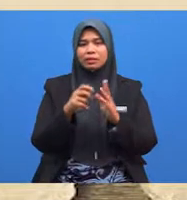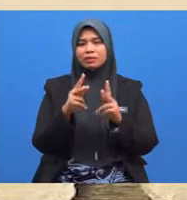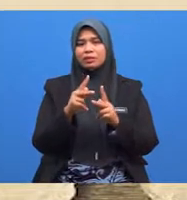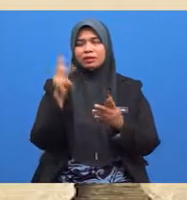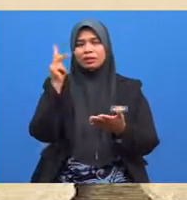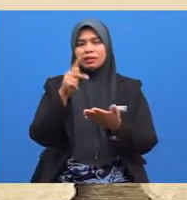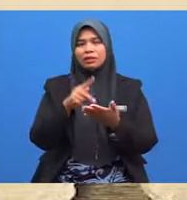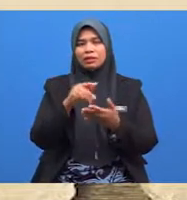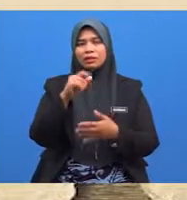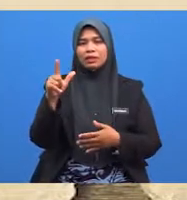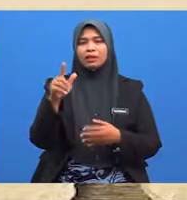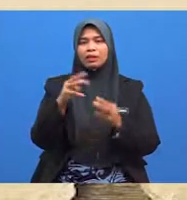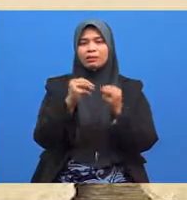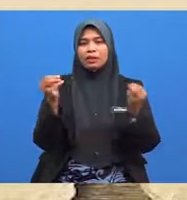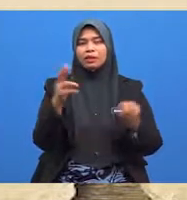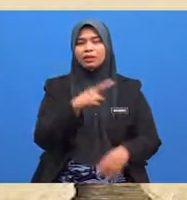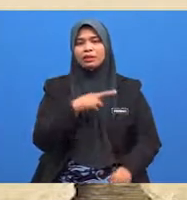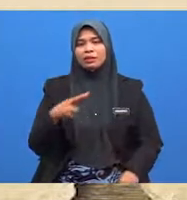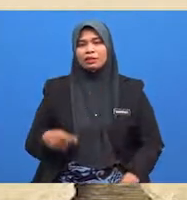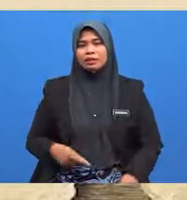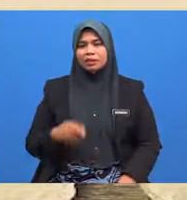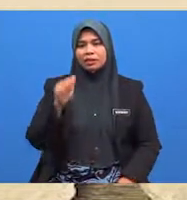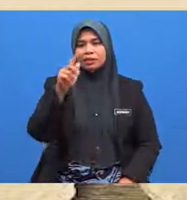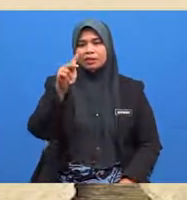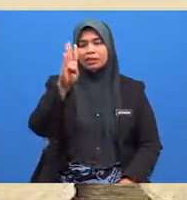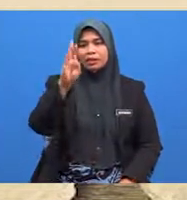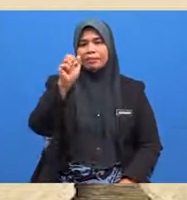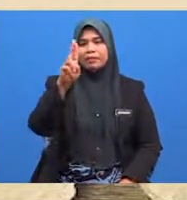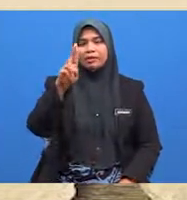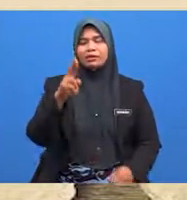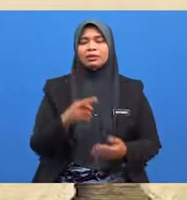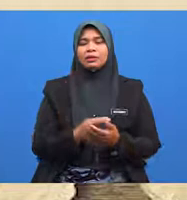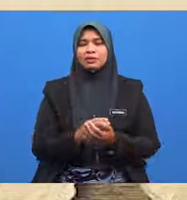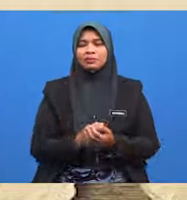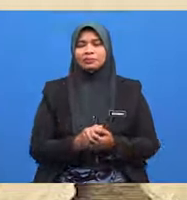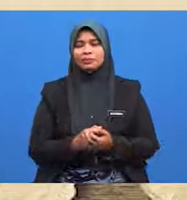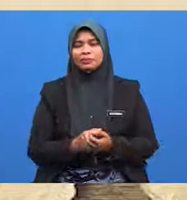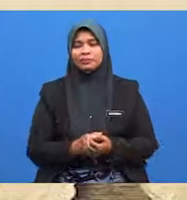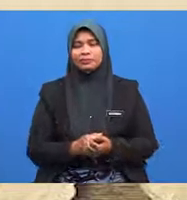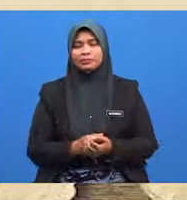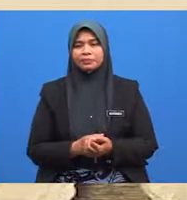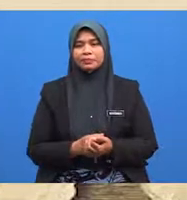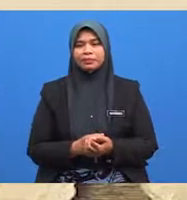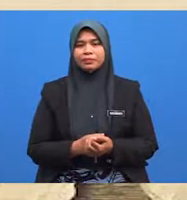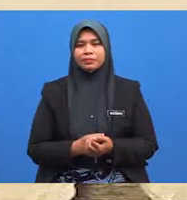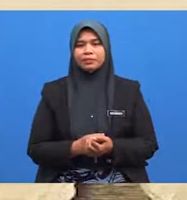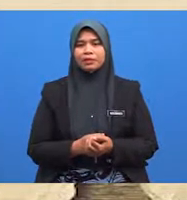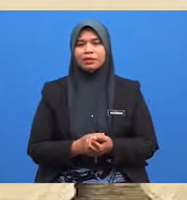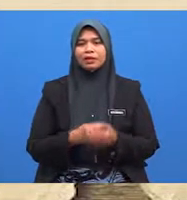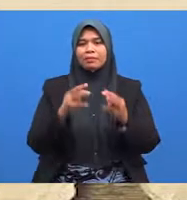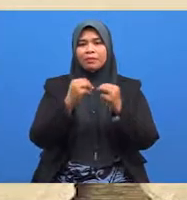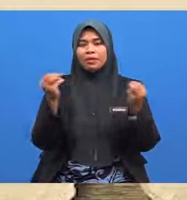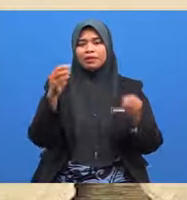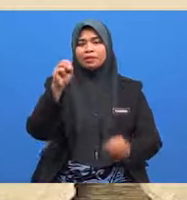ialah Maharaja Akbar 1556 sehingga 1605, Maharaja